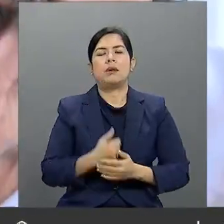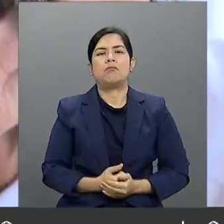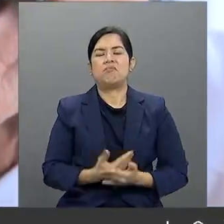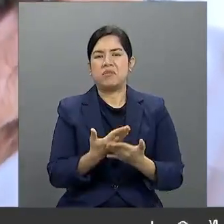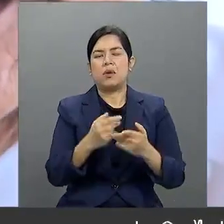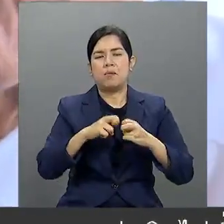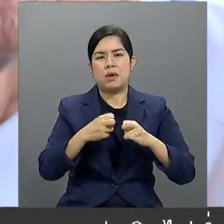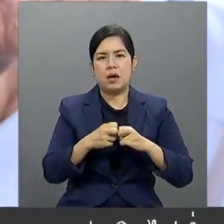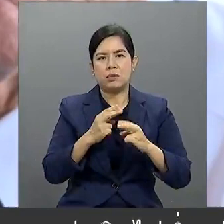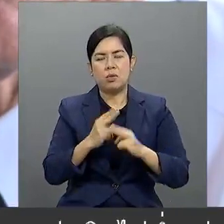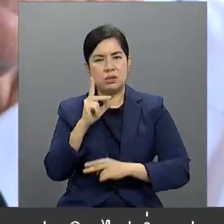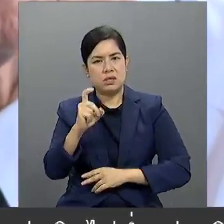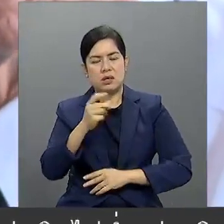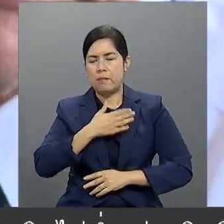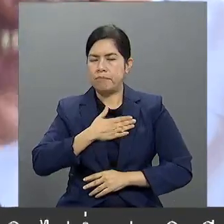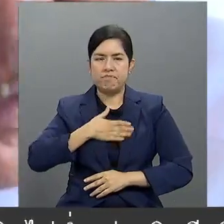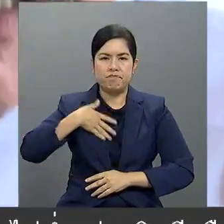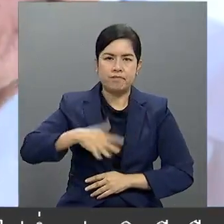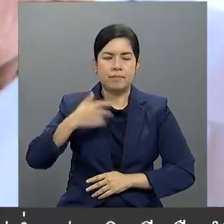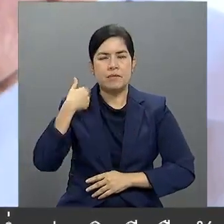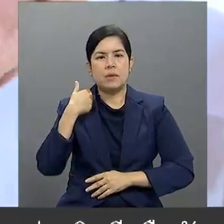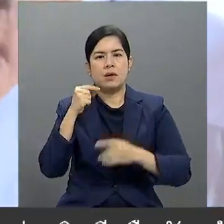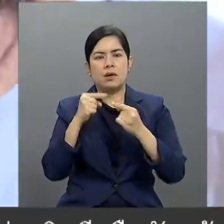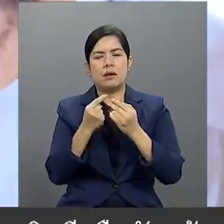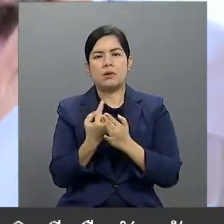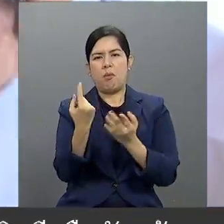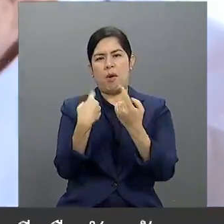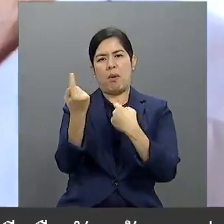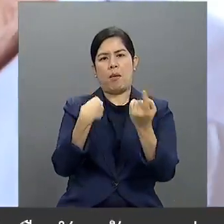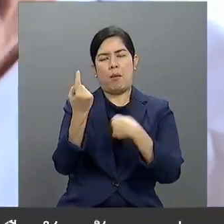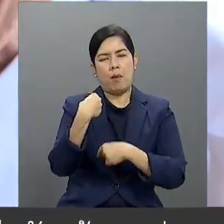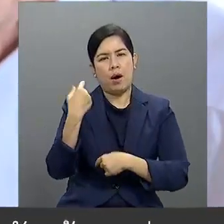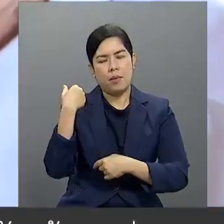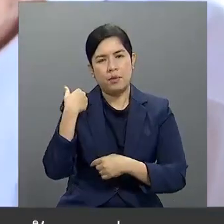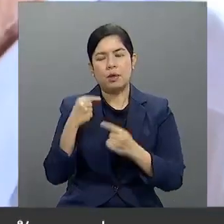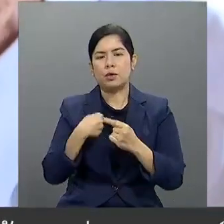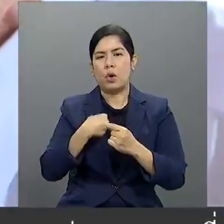เสื่อมเสียชื่อเสียงถูกดูหมิ่นถูกเกลียดชังและได้รับความอับอายครับ